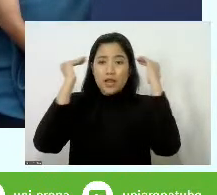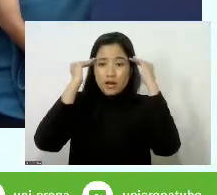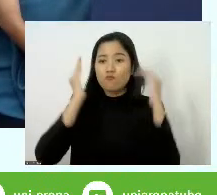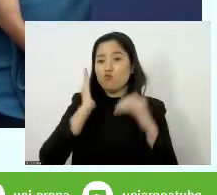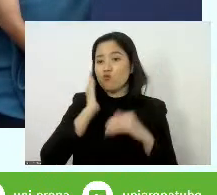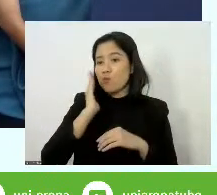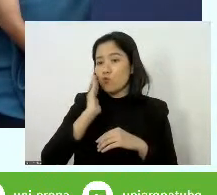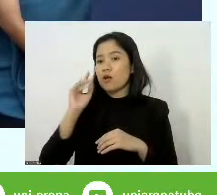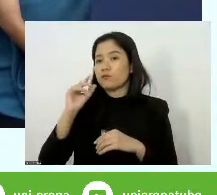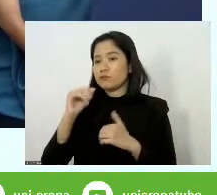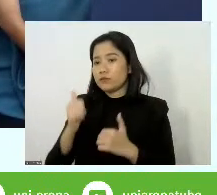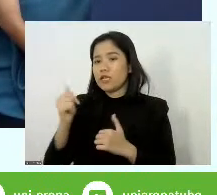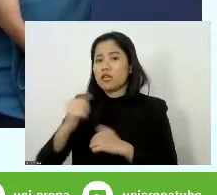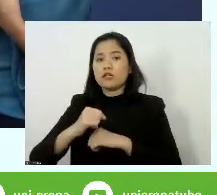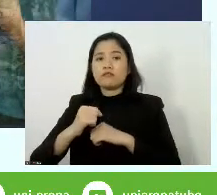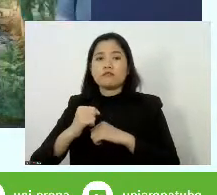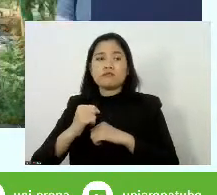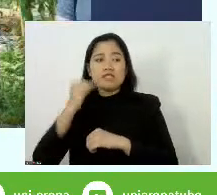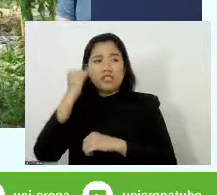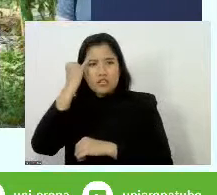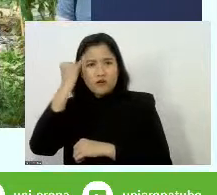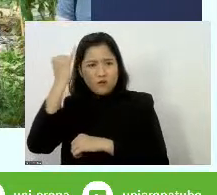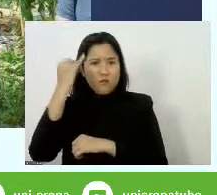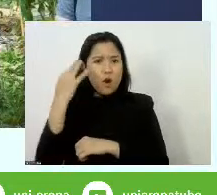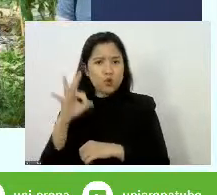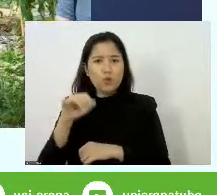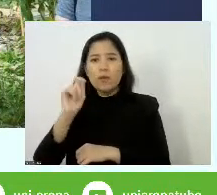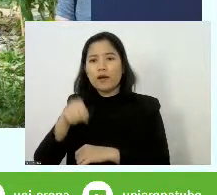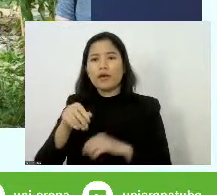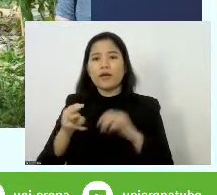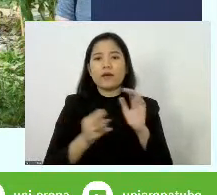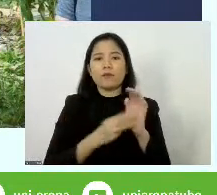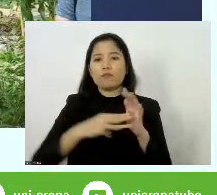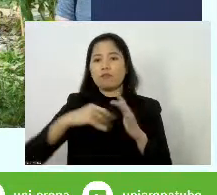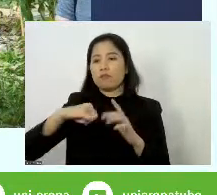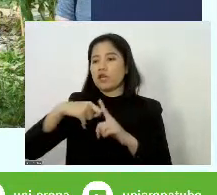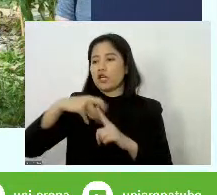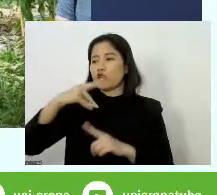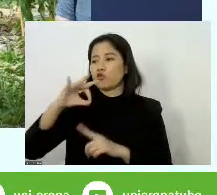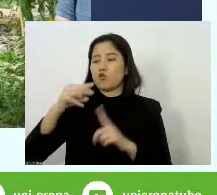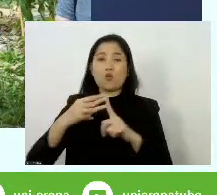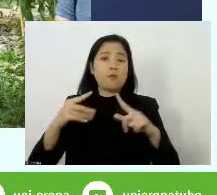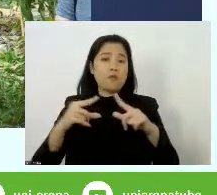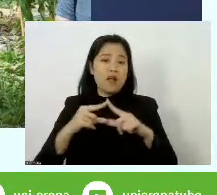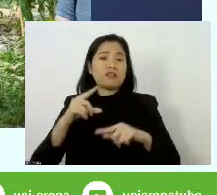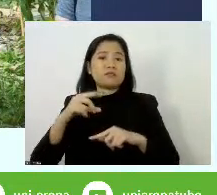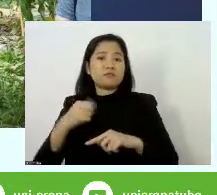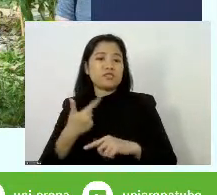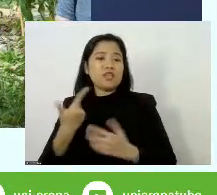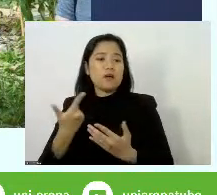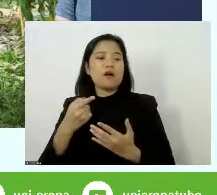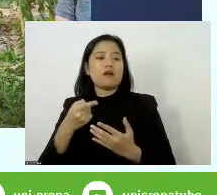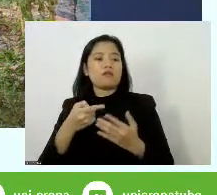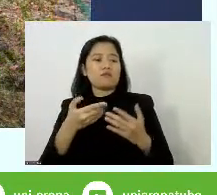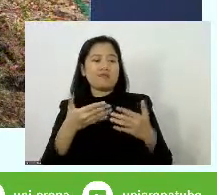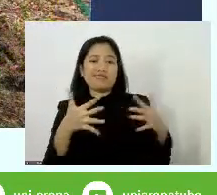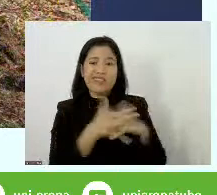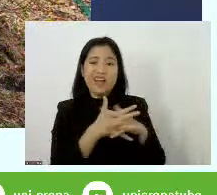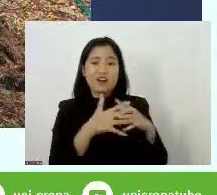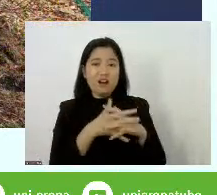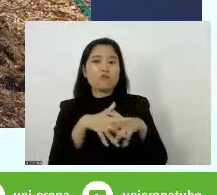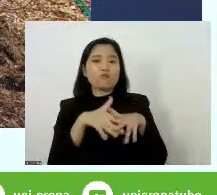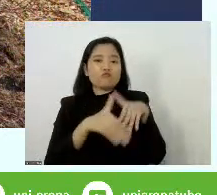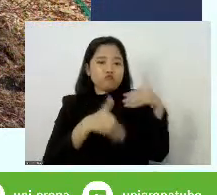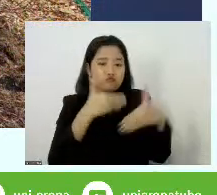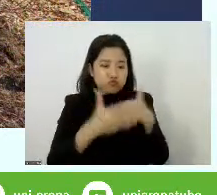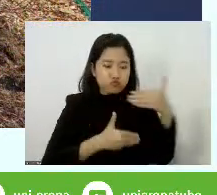lagi diberi fasih dengan mikroba jadi mengintroduksi mikroba supaya mereka bisa mengolah tanahnya lebih cepat